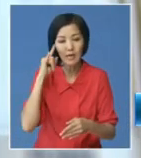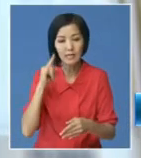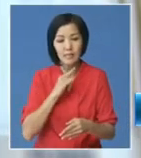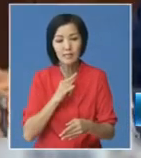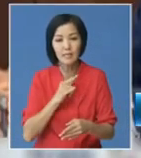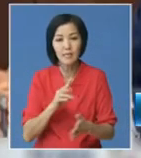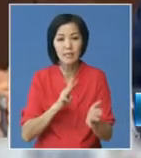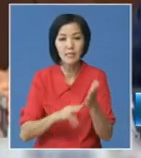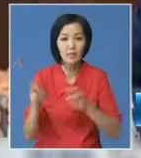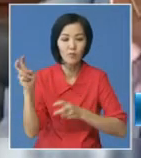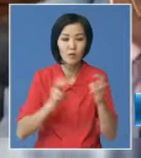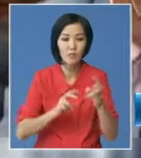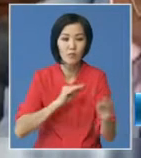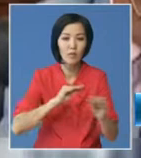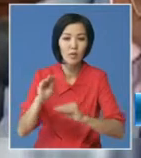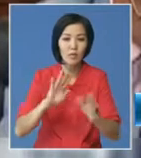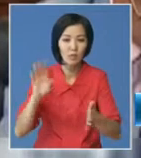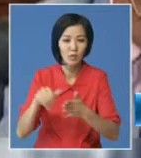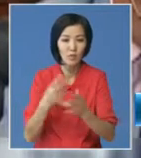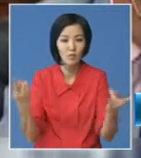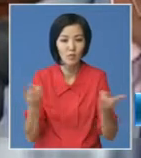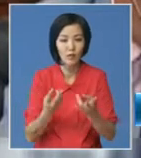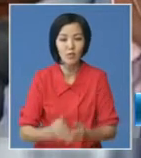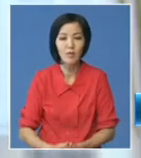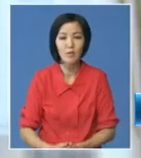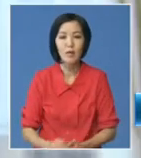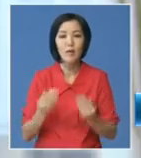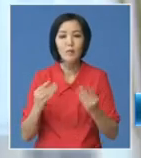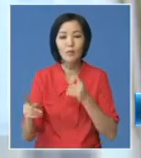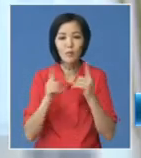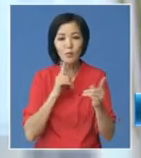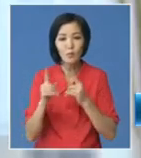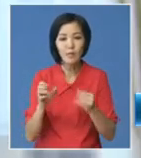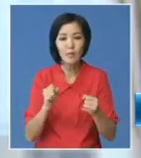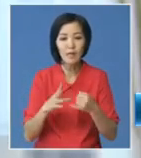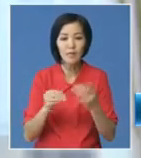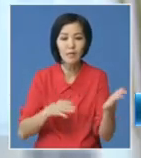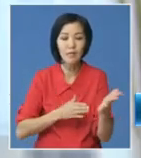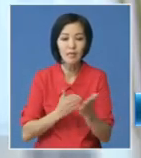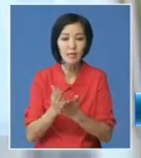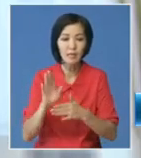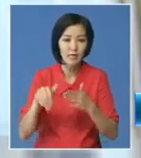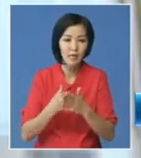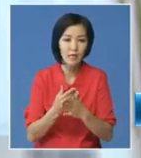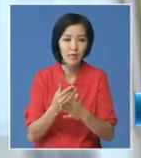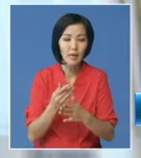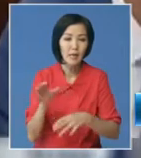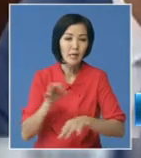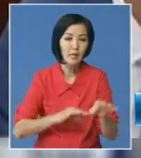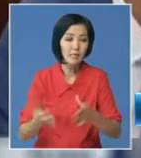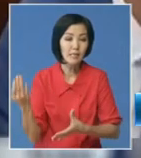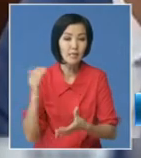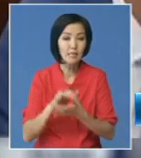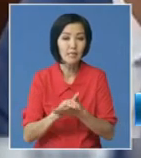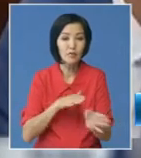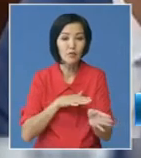астам кәсіпорынның қондырғылары жаңартылуы керек. Бүгін үкімет отырысында аграрлық қайта өңдеу картасы таныстырылды. Оны жүзеге